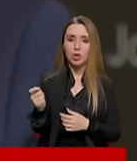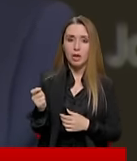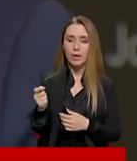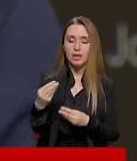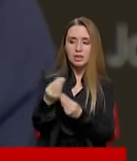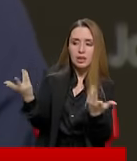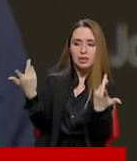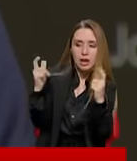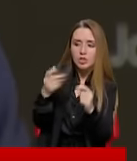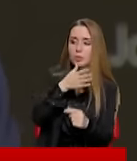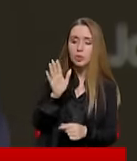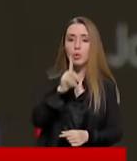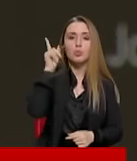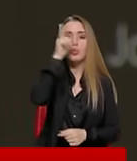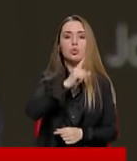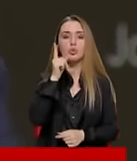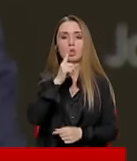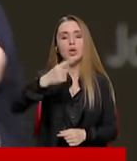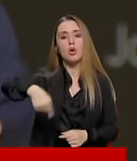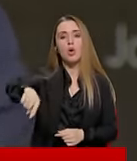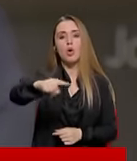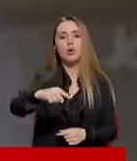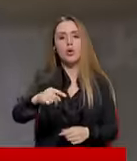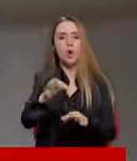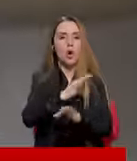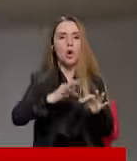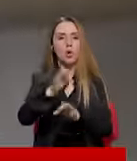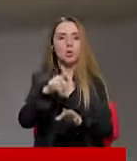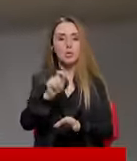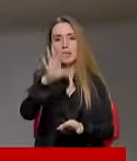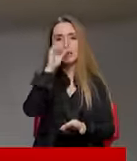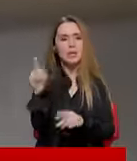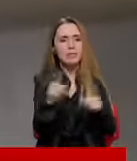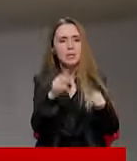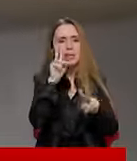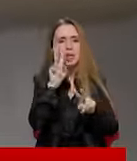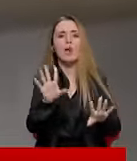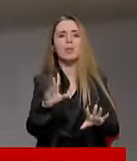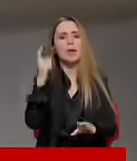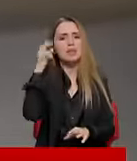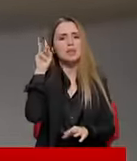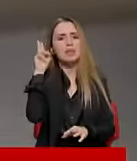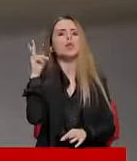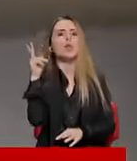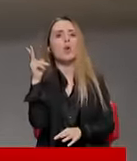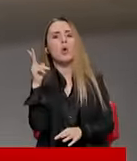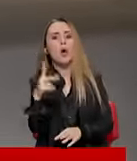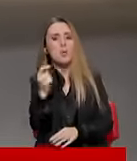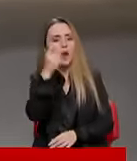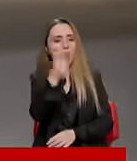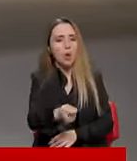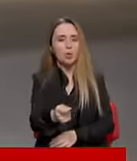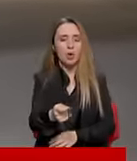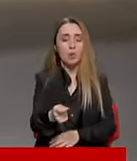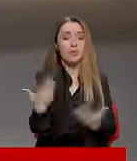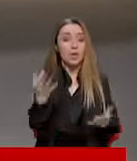bilemiyor açıkçası Dolayısıyla onları da organize eder kimse birbirini görmeden hiç tanımadığı insanlar para yatırıyor öyle